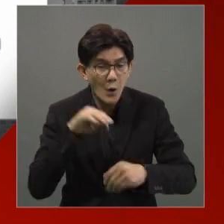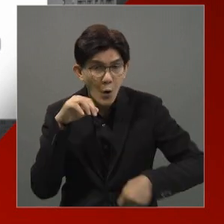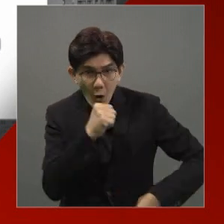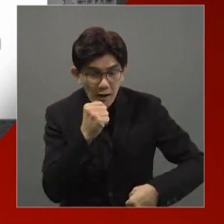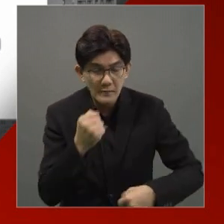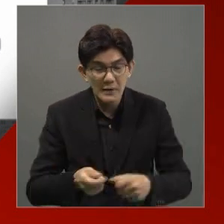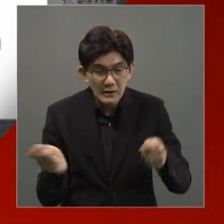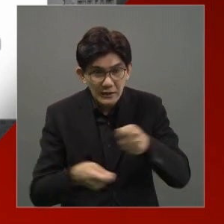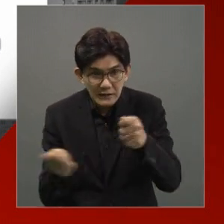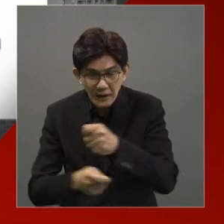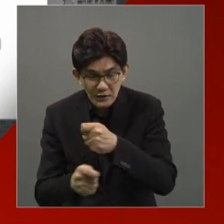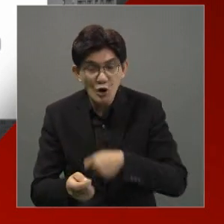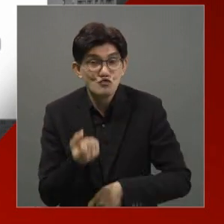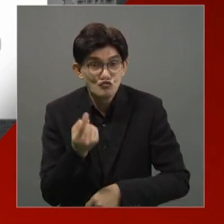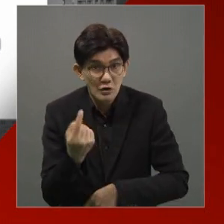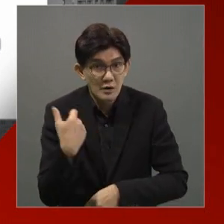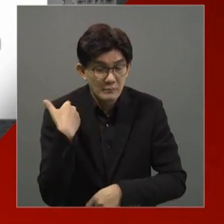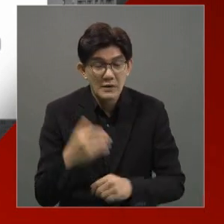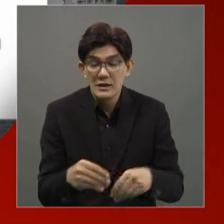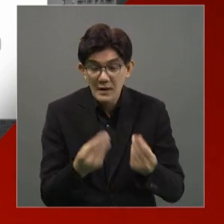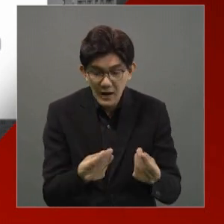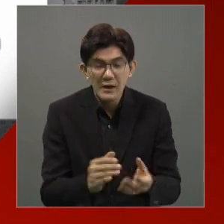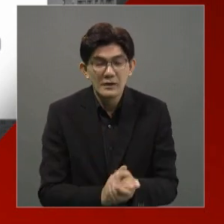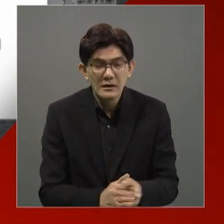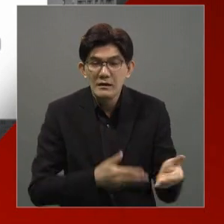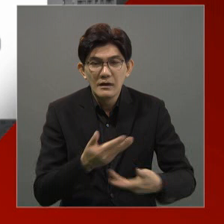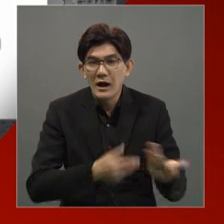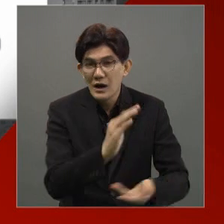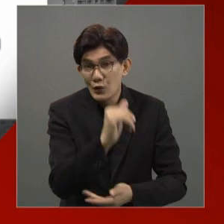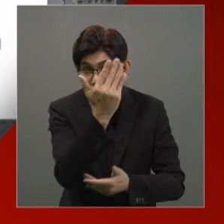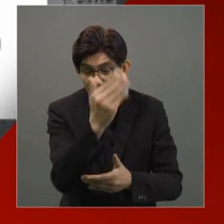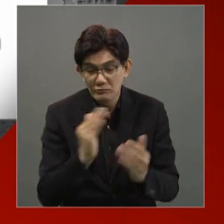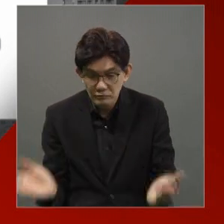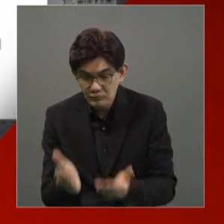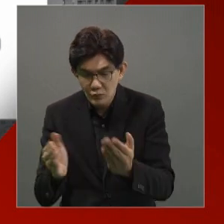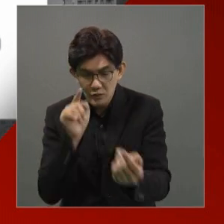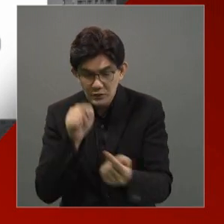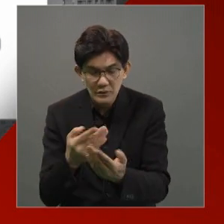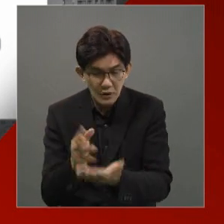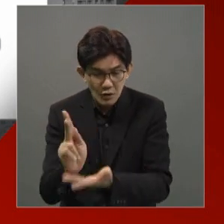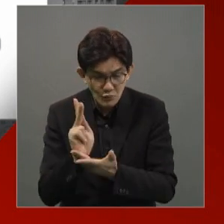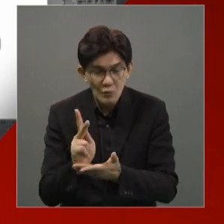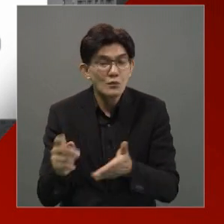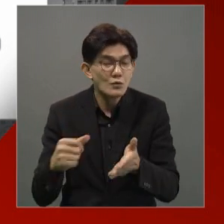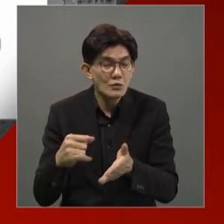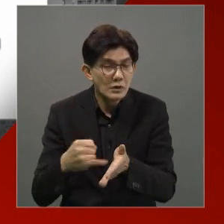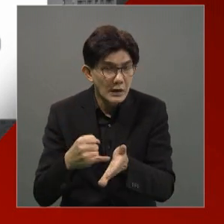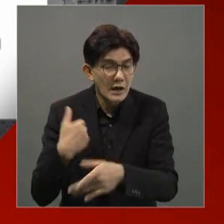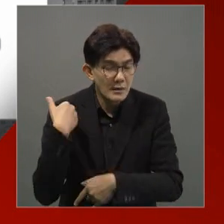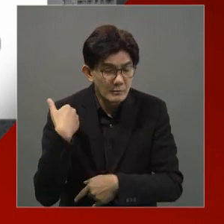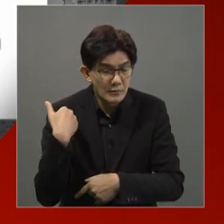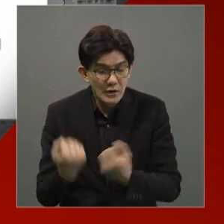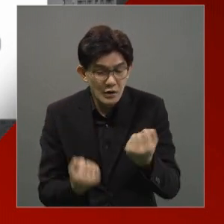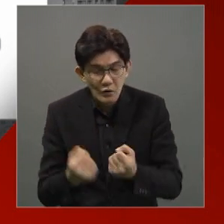ที่ตัดอ้อยสดให้คิวการตัดอ้อยสดสามารถเทหีบได้ก่อนสนับสนุนการเข้าถึงสินเชื่อรถตัดนะฮะแบบดอกเบี้ย